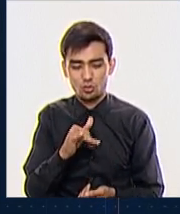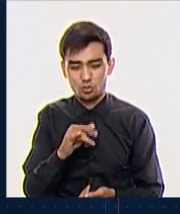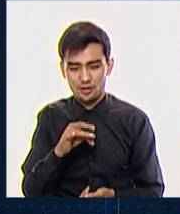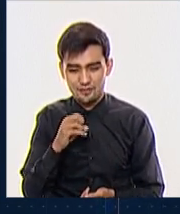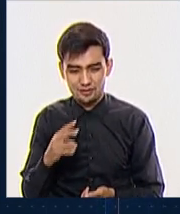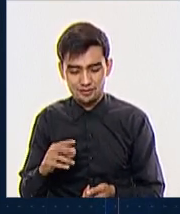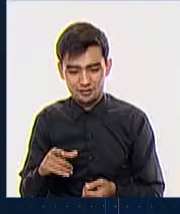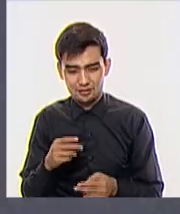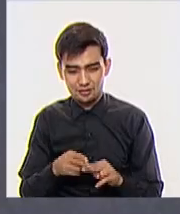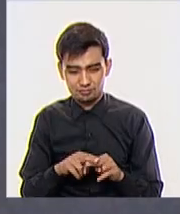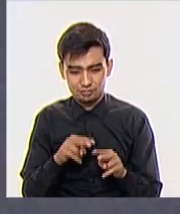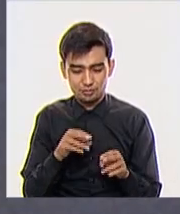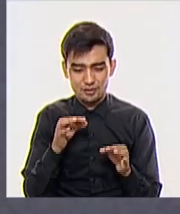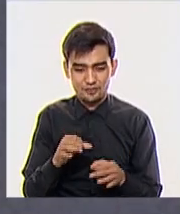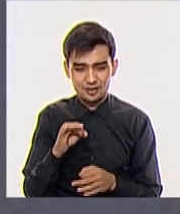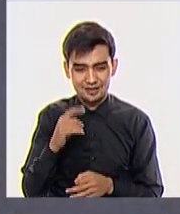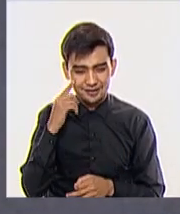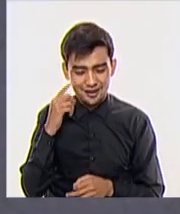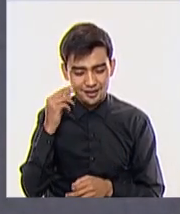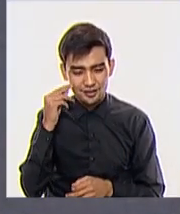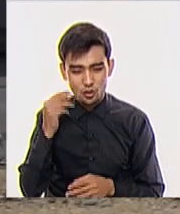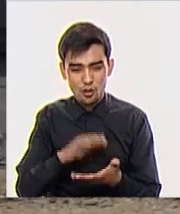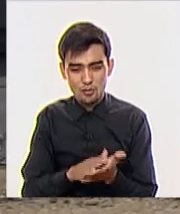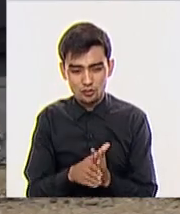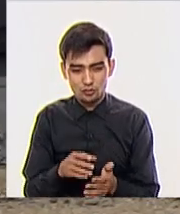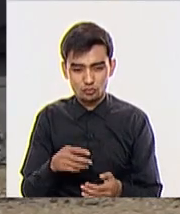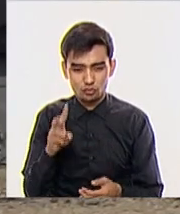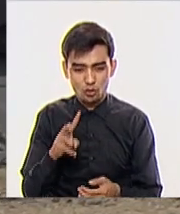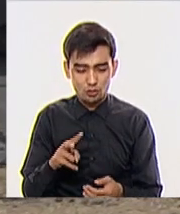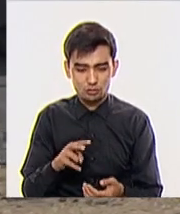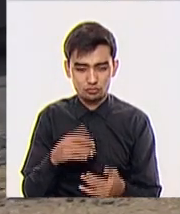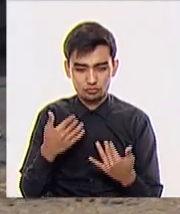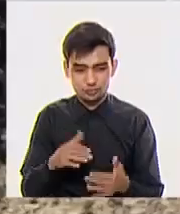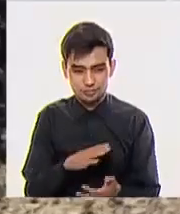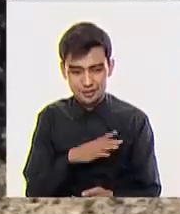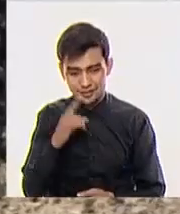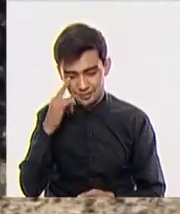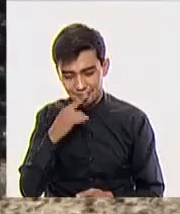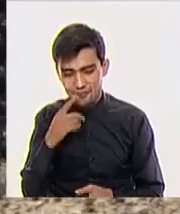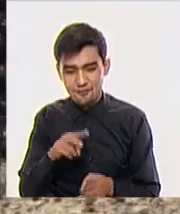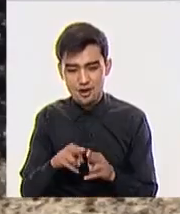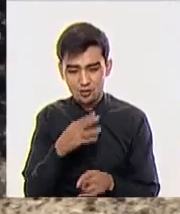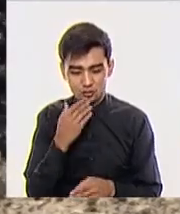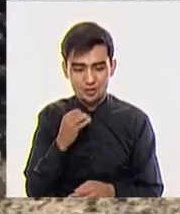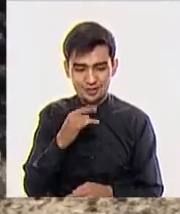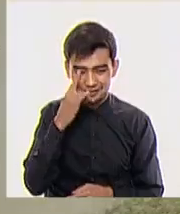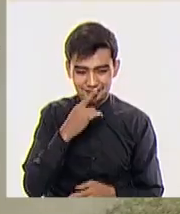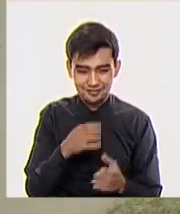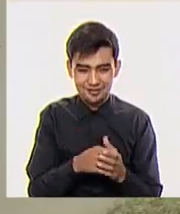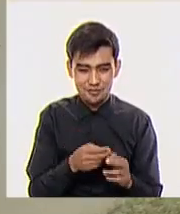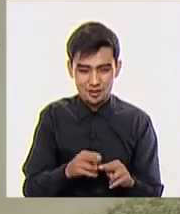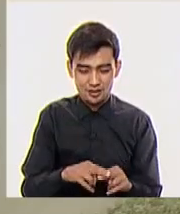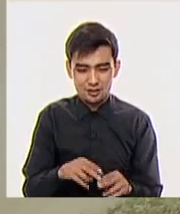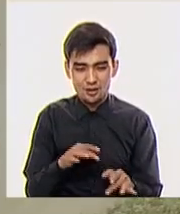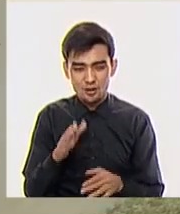вопрос рассматривается. При этом договор с китайской компанией заключен в долларах, поэтому на них казахстанская инфляция не влияет. А вот отечественной компании приходится